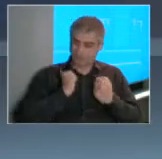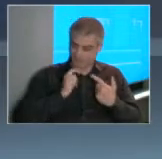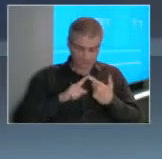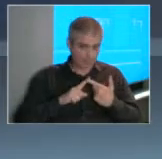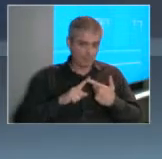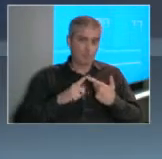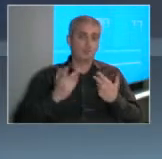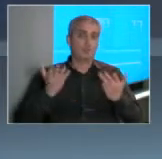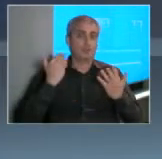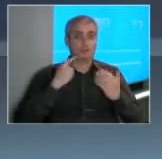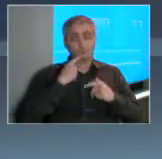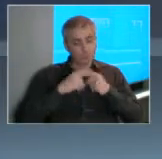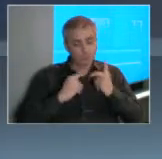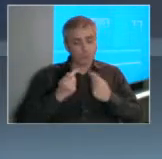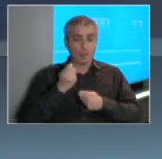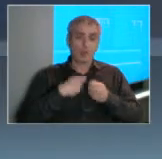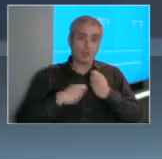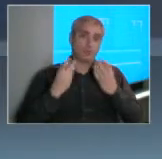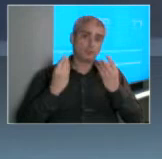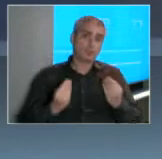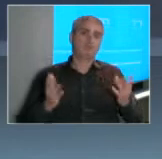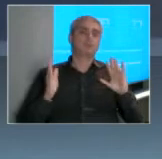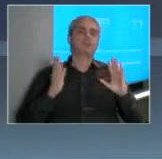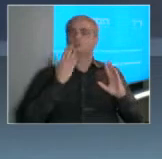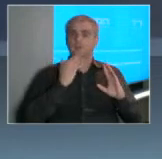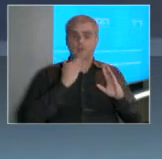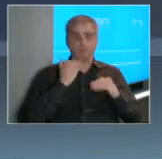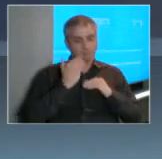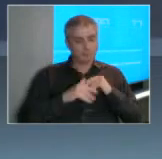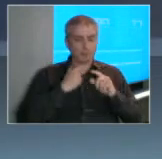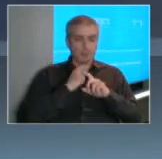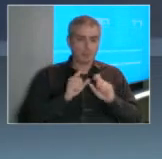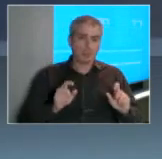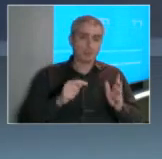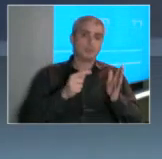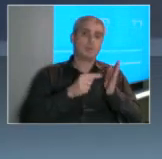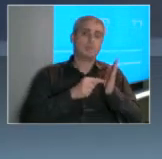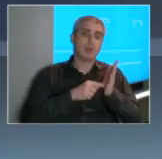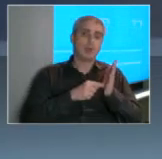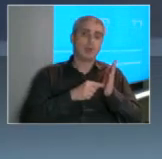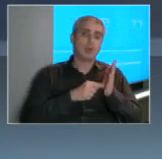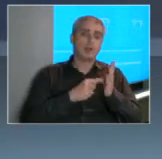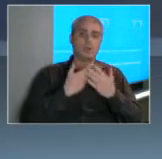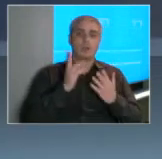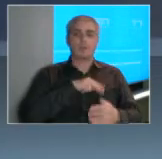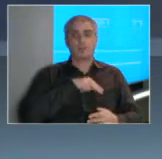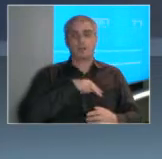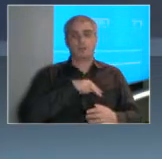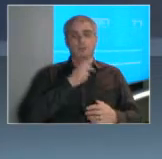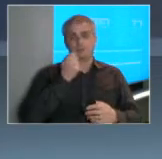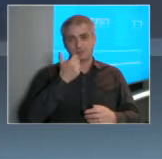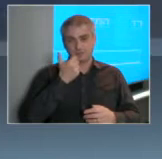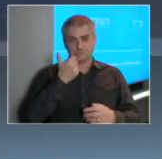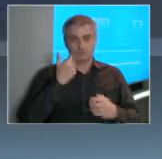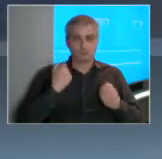צבאי גדול, אלה כלכלית... היו שנים כלכליות טובות, שישראל סיימה אותם בגירעון בגלל חוסר אחריות